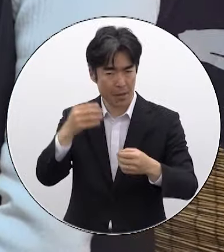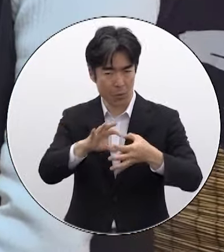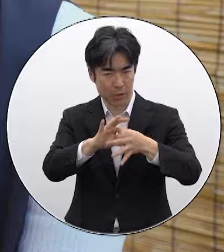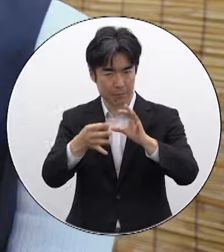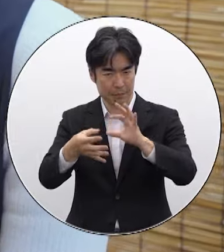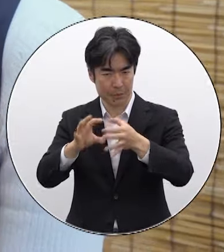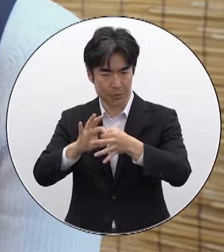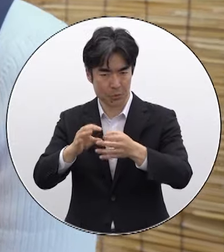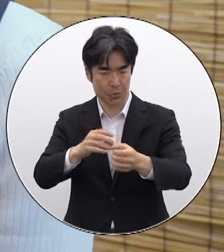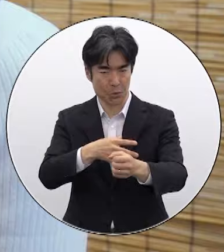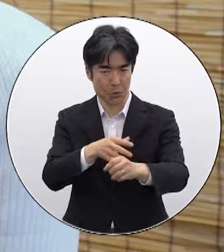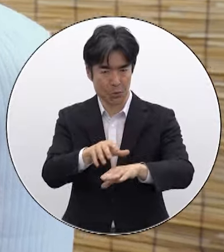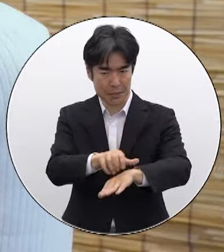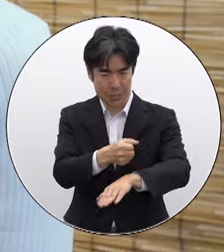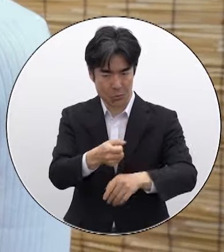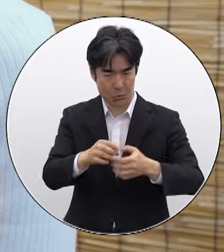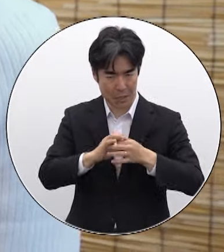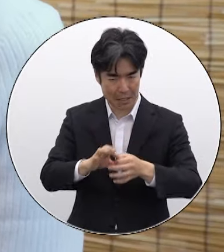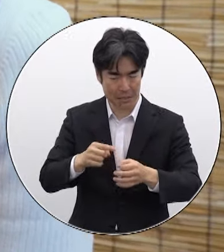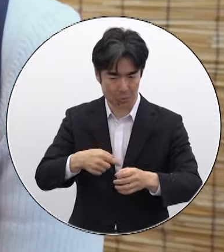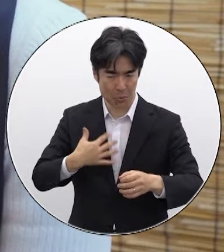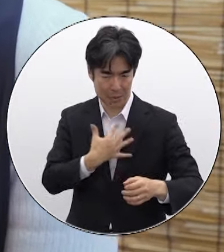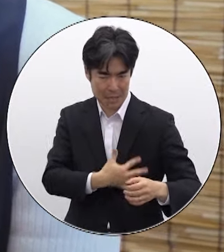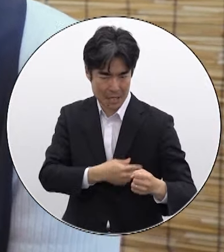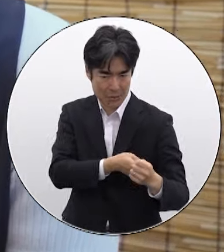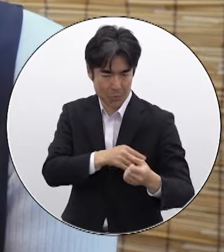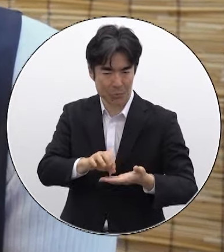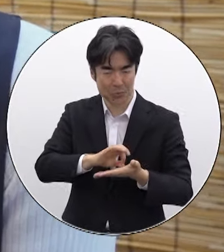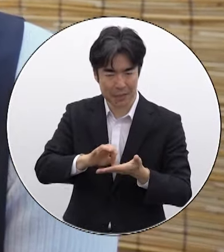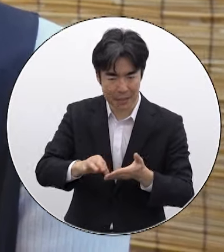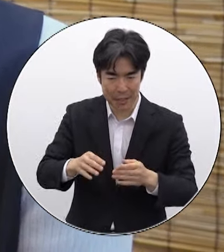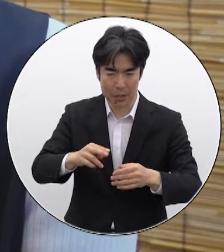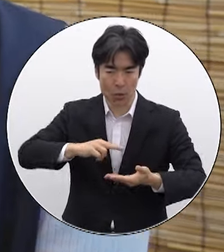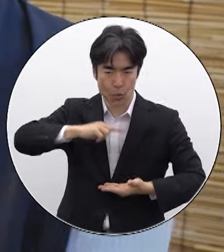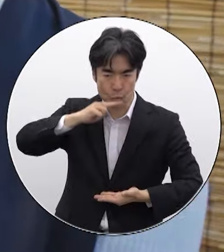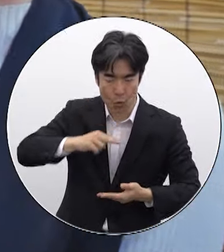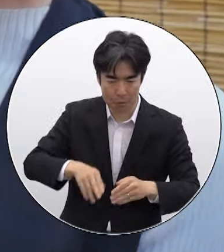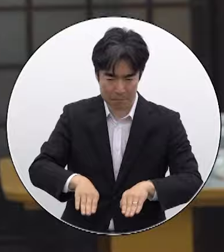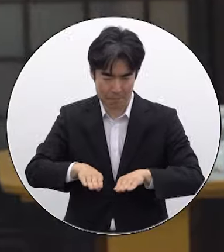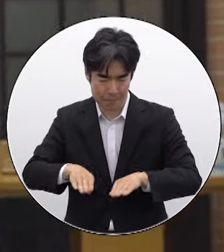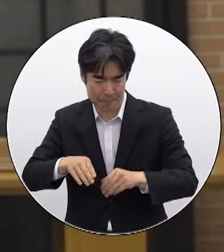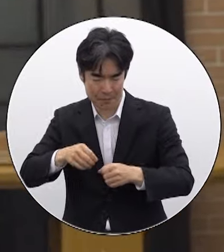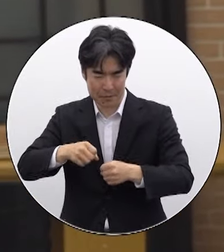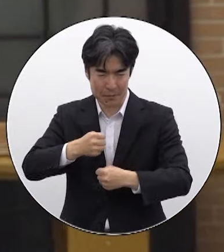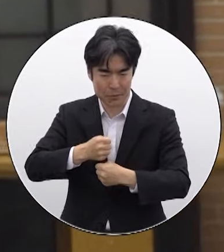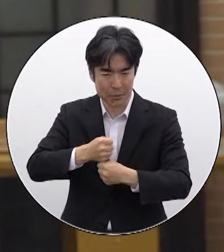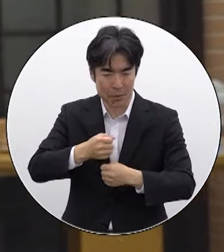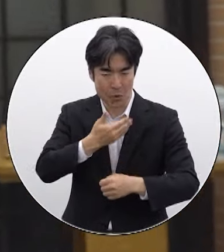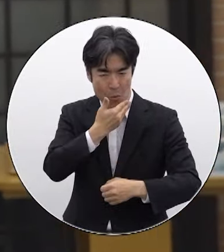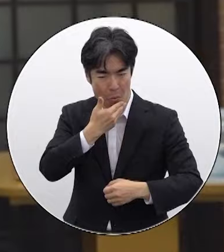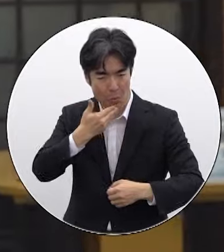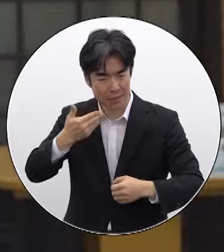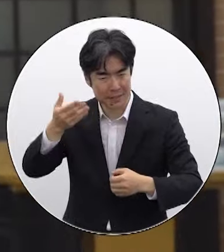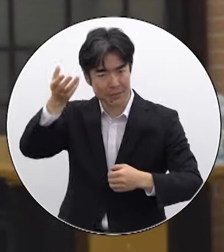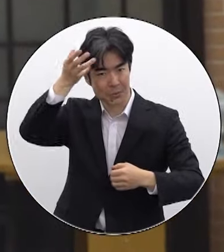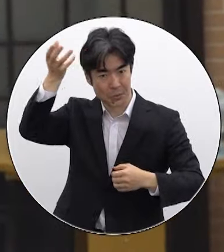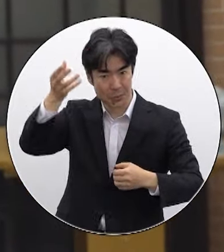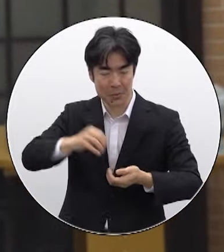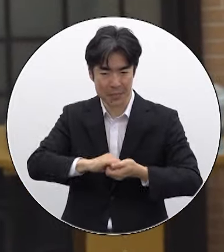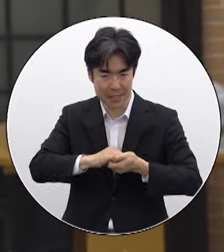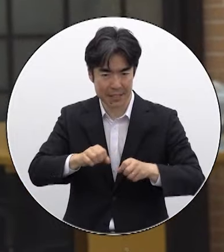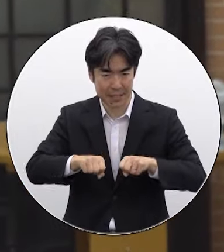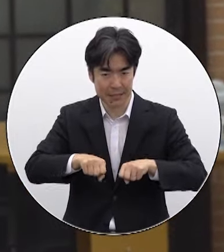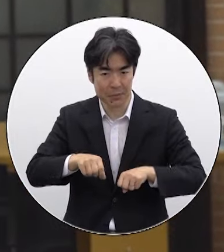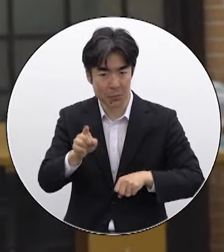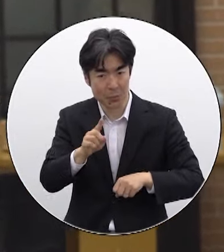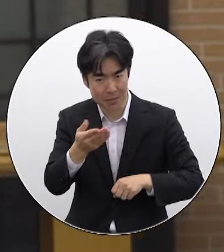選手だし、あのうどん打ったらすごい美味しいうどんができそうですね。 あ、そうですかね。 ぜひうどんなんか打ってみませんか。 はい、あ、本